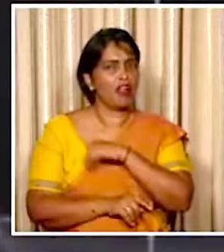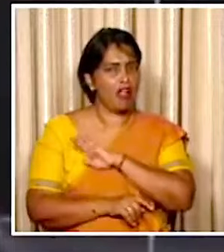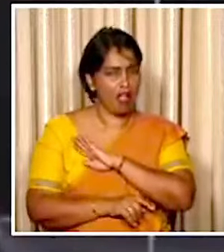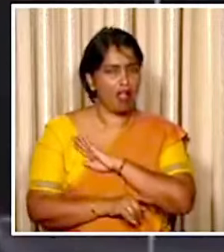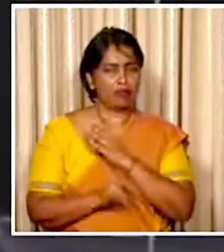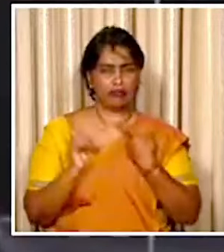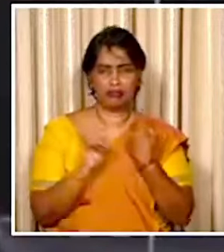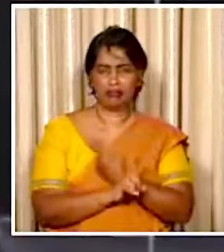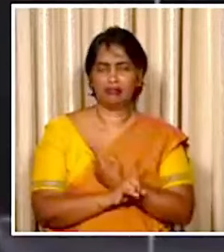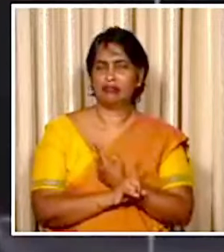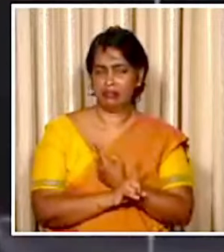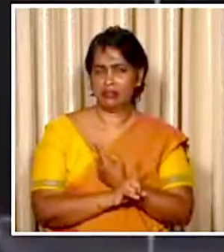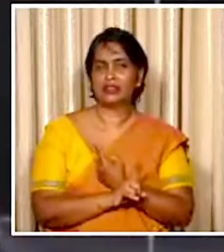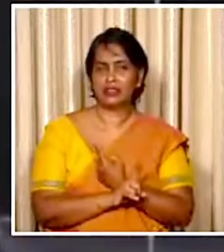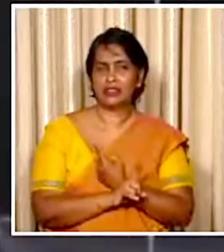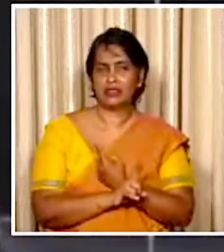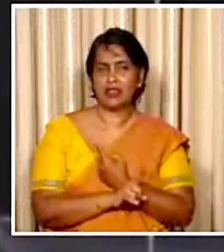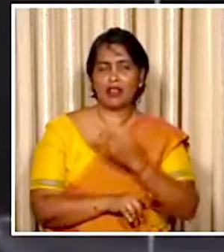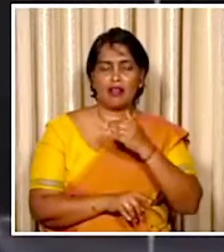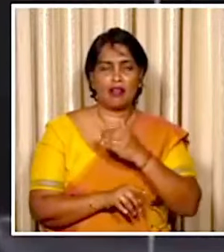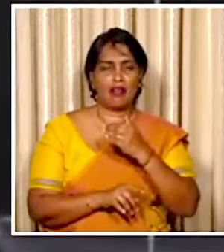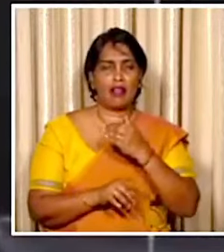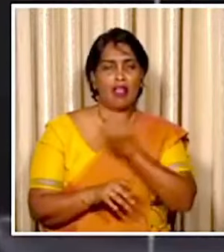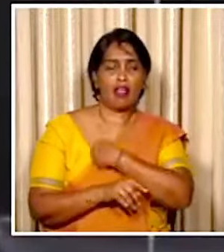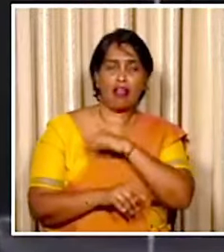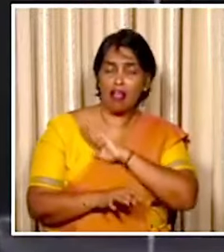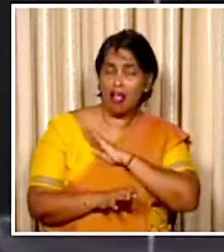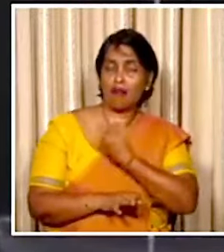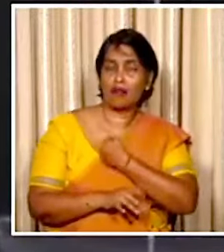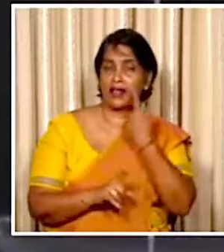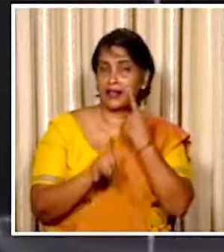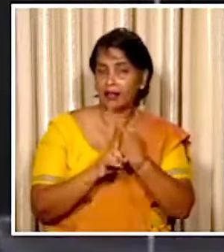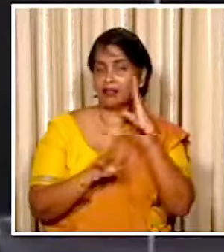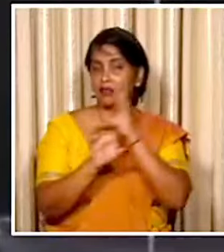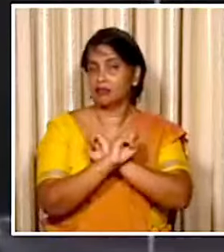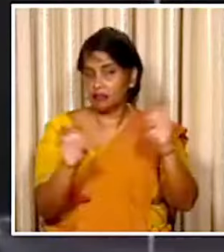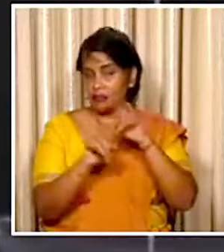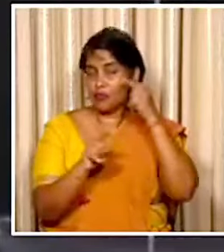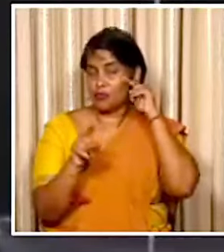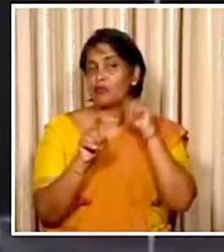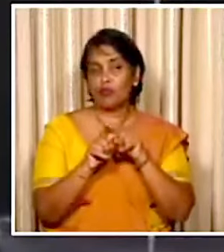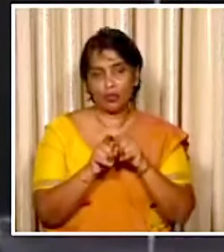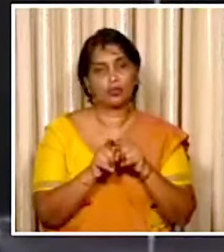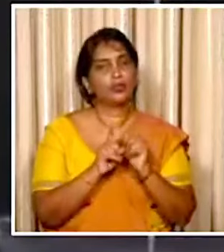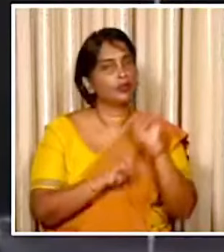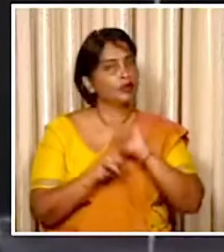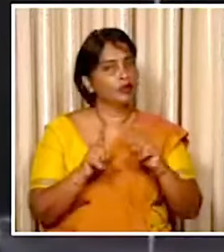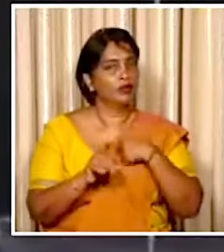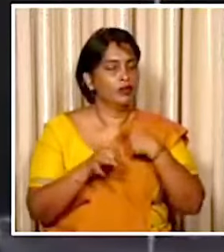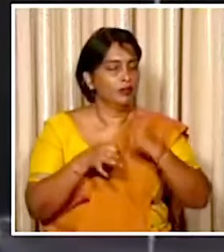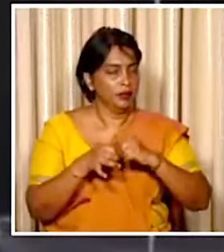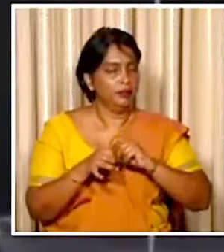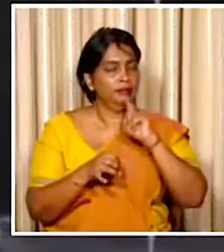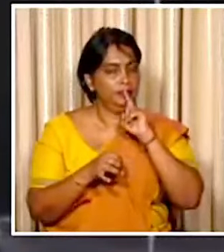වේශධාරියෙක් සිවුනිකායක මහානායක ස්වාමින් රෑනන් වහන්සේලා නිකුත් කරපු නිවේදනයක් සම්බන්ධයෙන් මේ සභාවේ කරුණුමතු